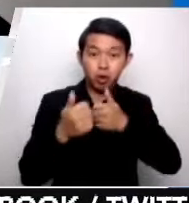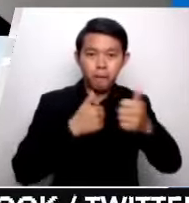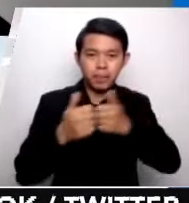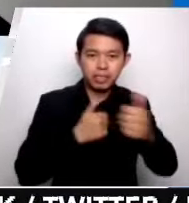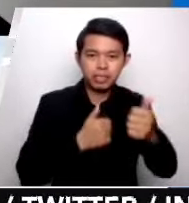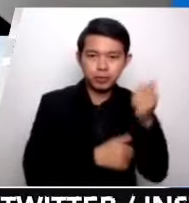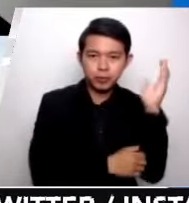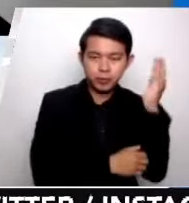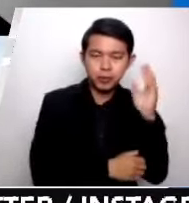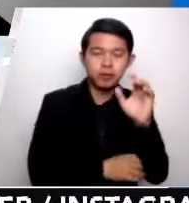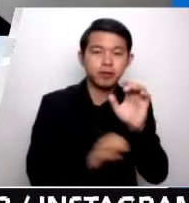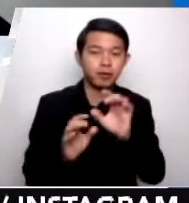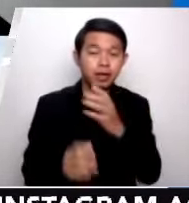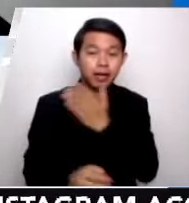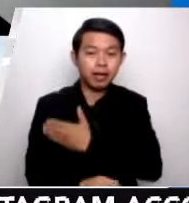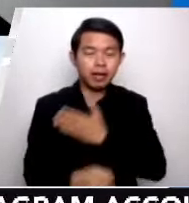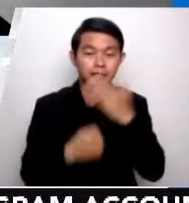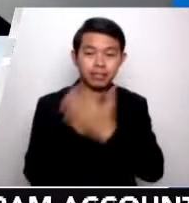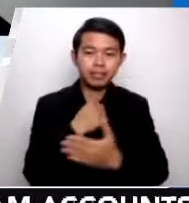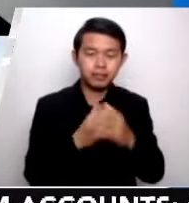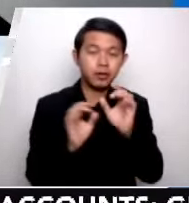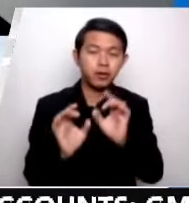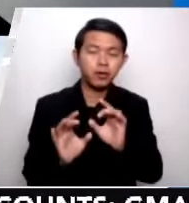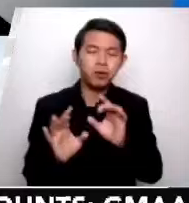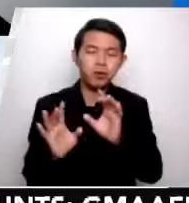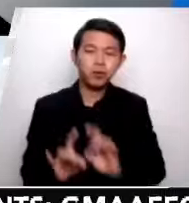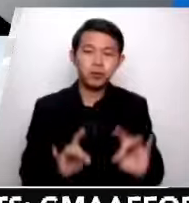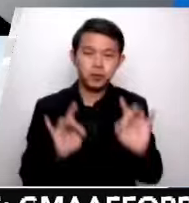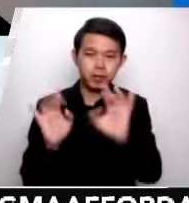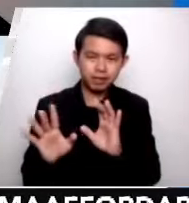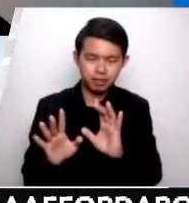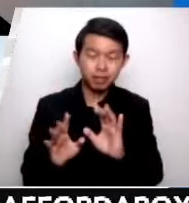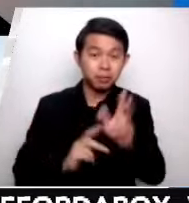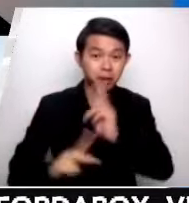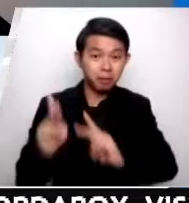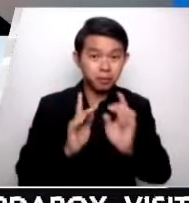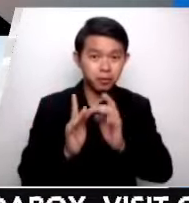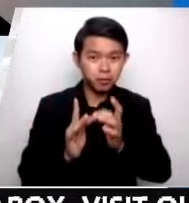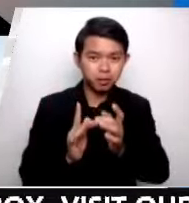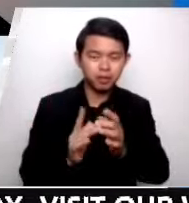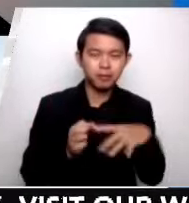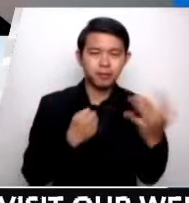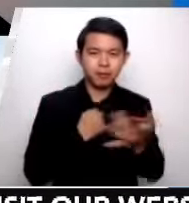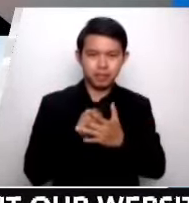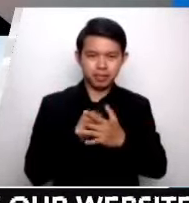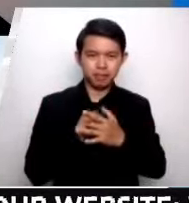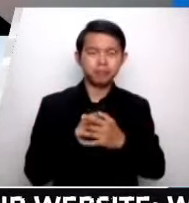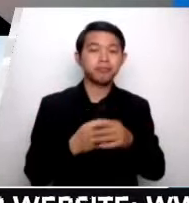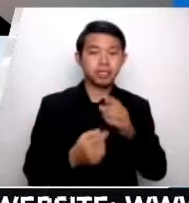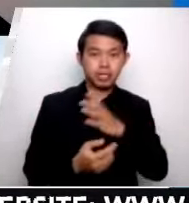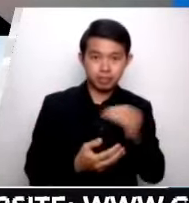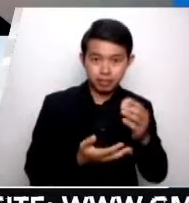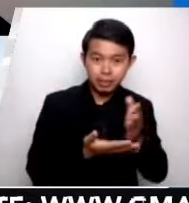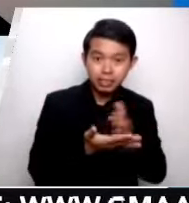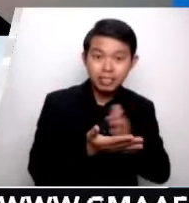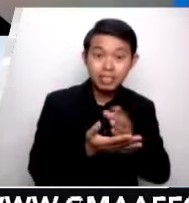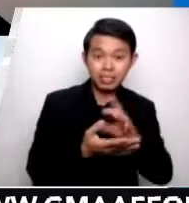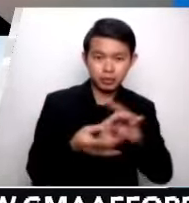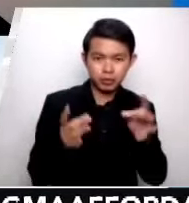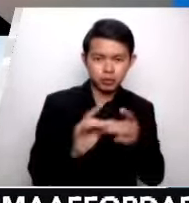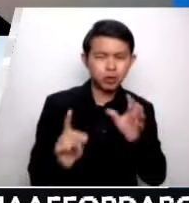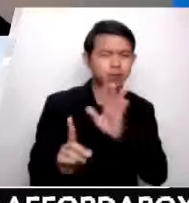Naantig ang puso ni na Leslie kaya bukod sa pag-heart, ibinahagi rin nila ang kwento ni tatay na